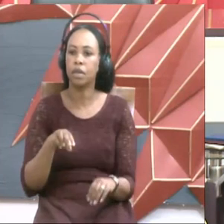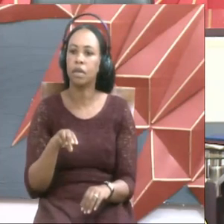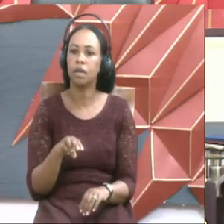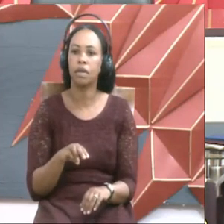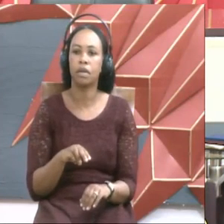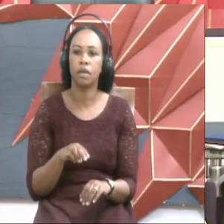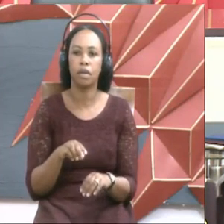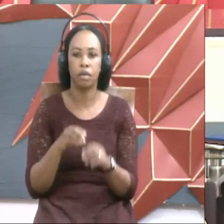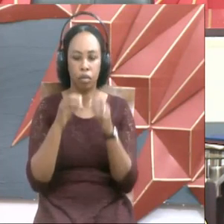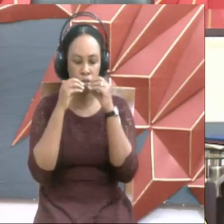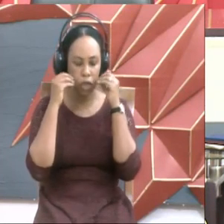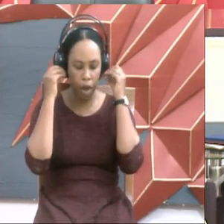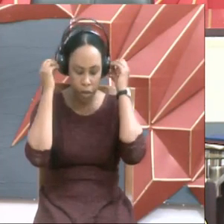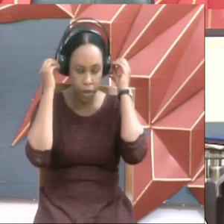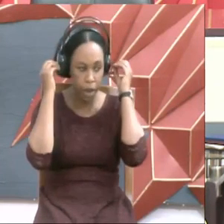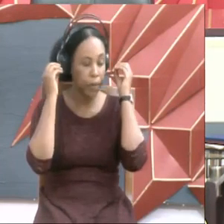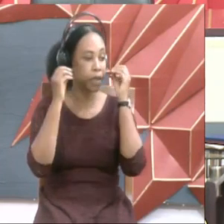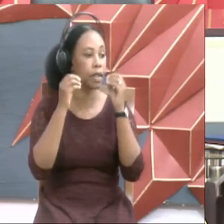hari